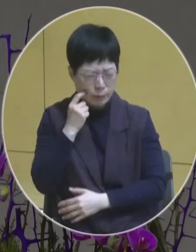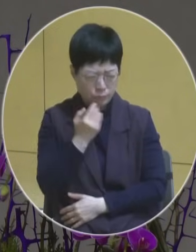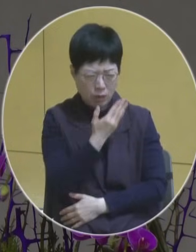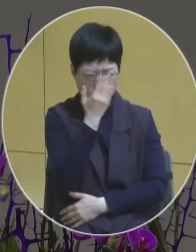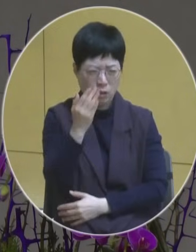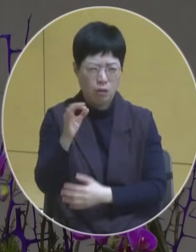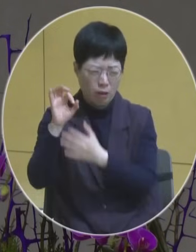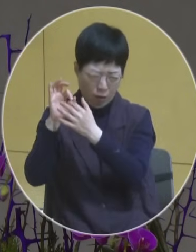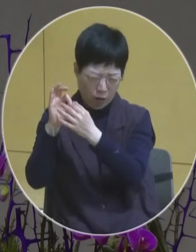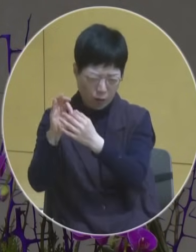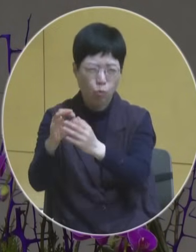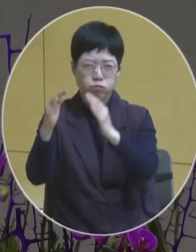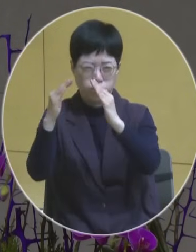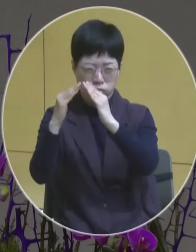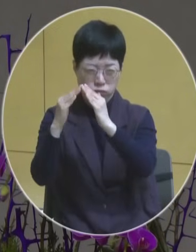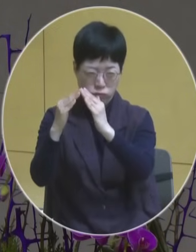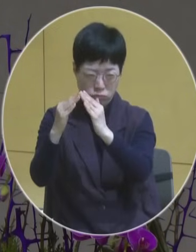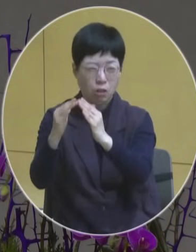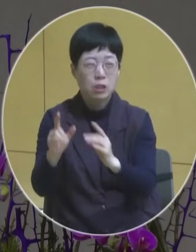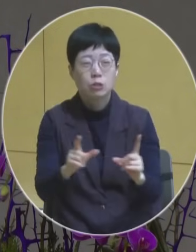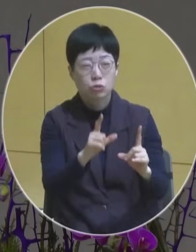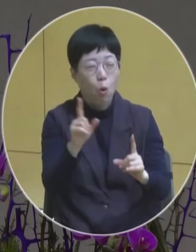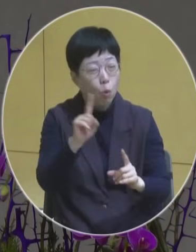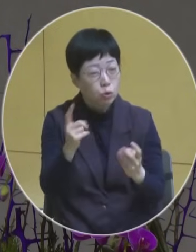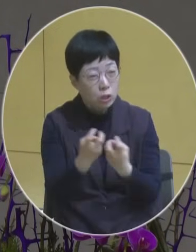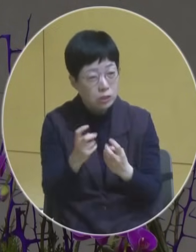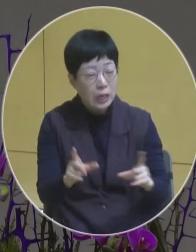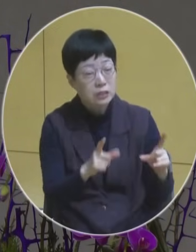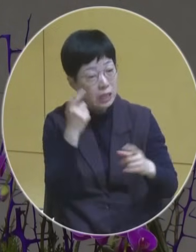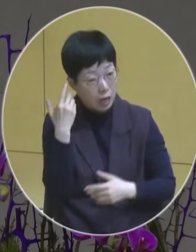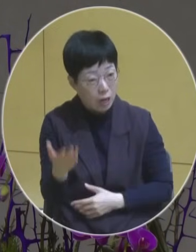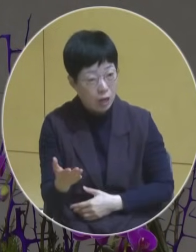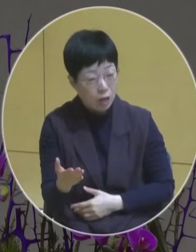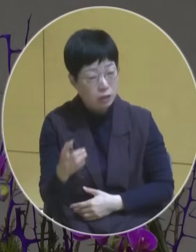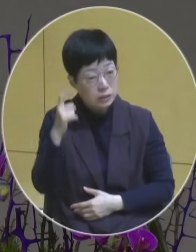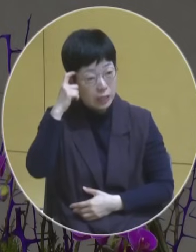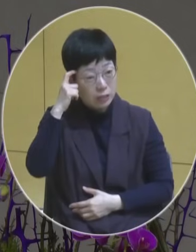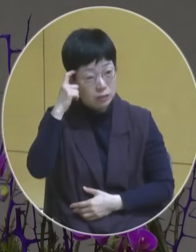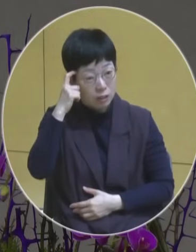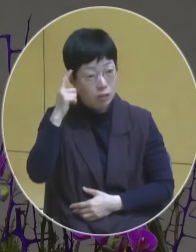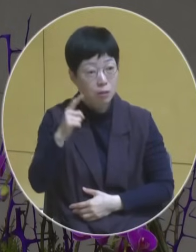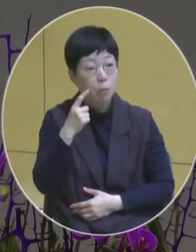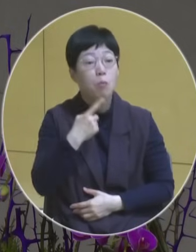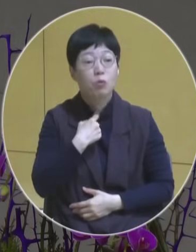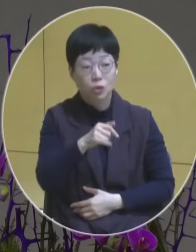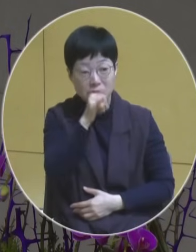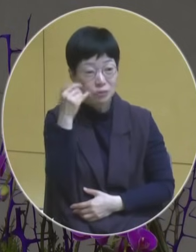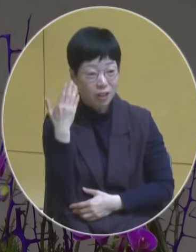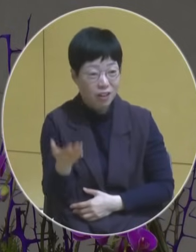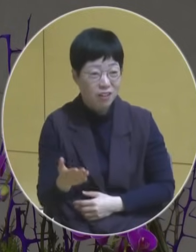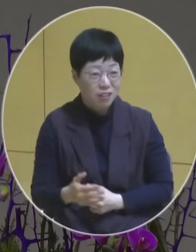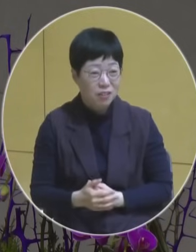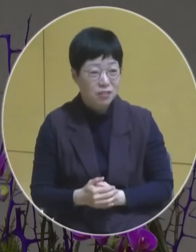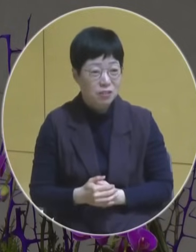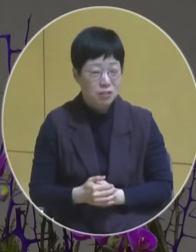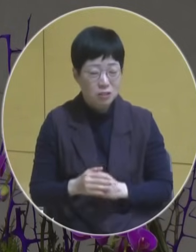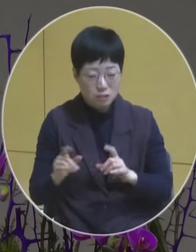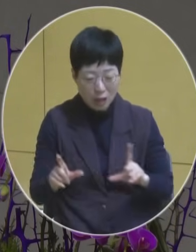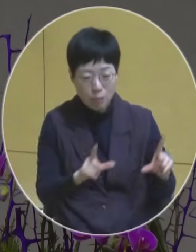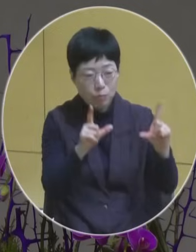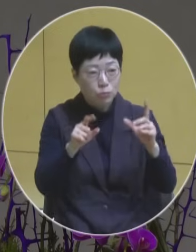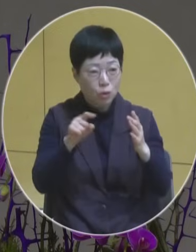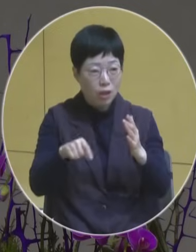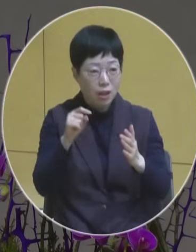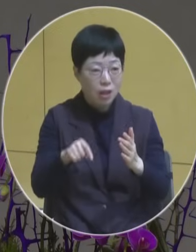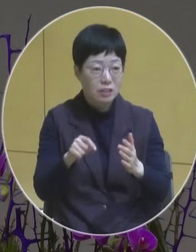세워질 수 있는 그런 삶을 살기 위해서 어떻게 살아야 될까 한번 생각해 보신 적이 있나요? 오늘 주님께서는 그 말씀을 통해서